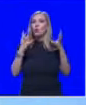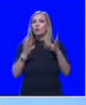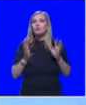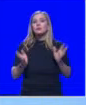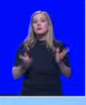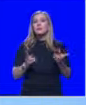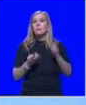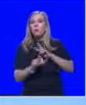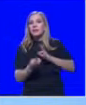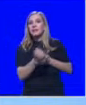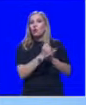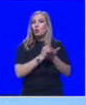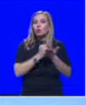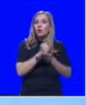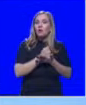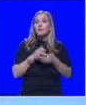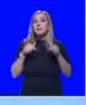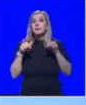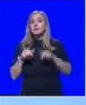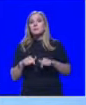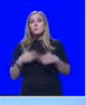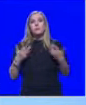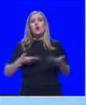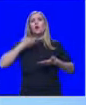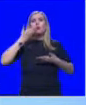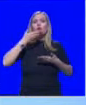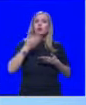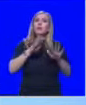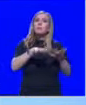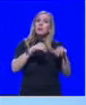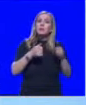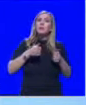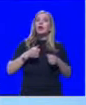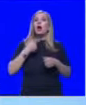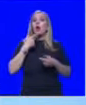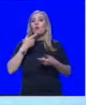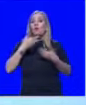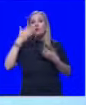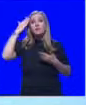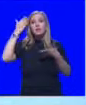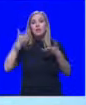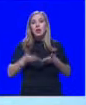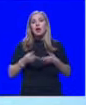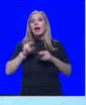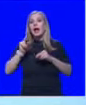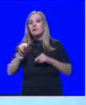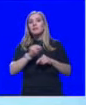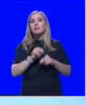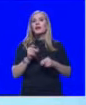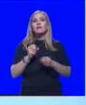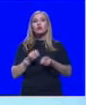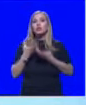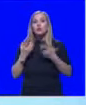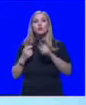с публичност, ако се предозира с това да си говорител на парламента, да си говорител на правителството, да казваш какво се случва, какво се случва в ЦИК, какво се случва в Министерски съвет, какво се